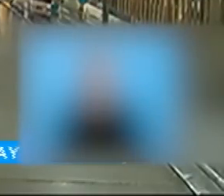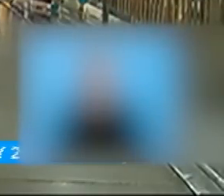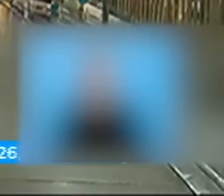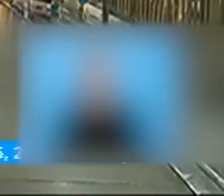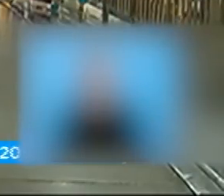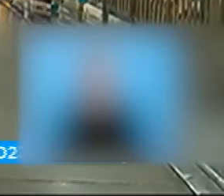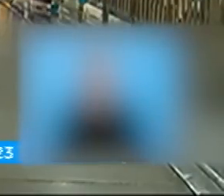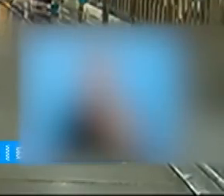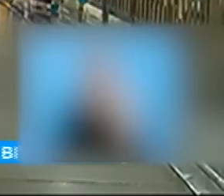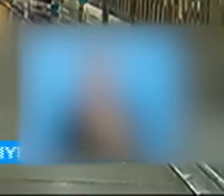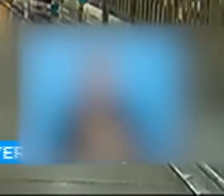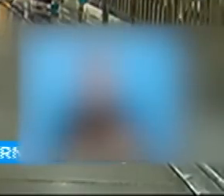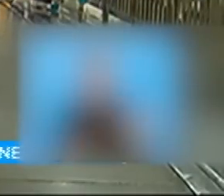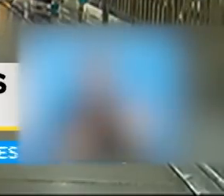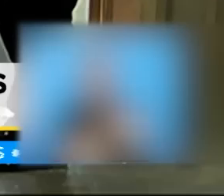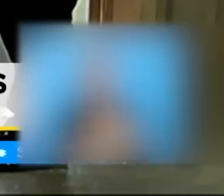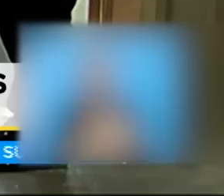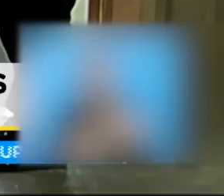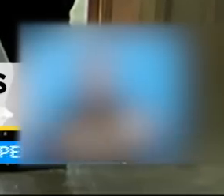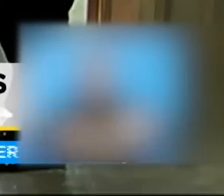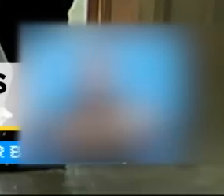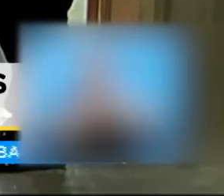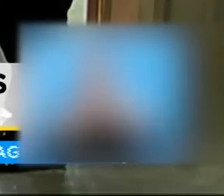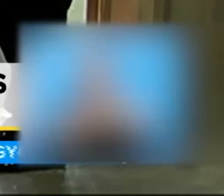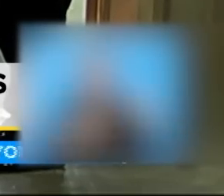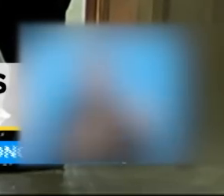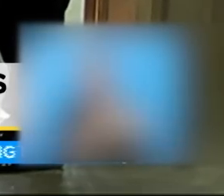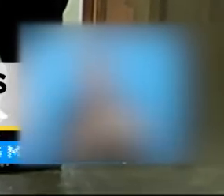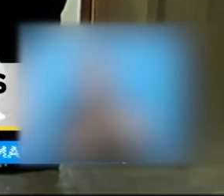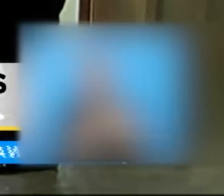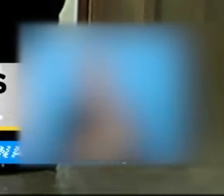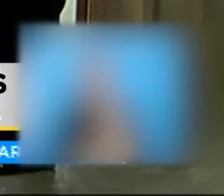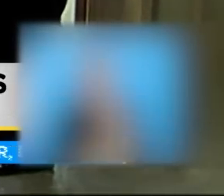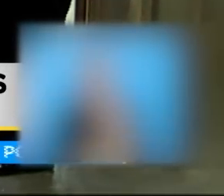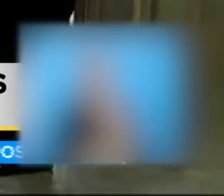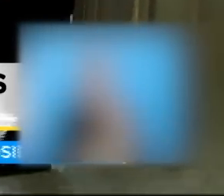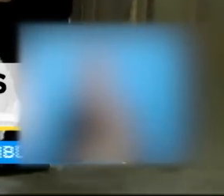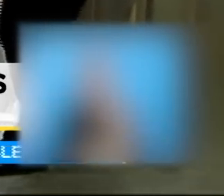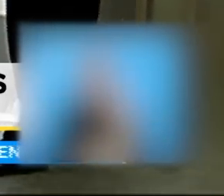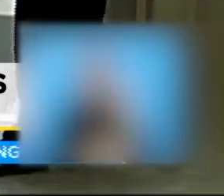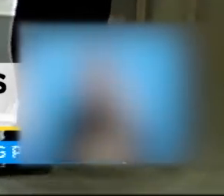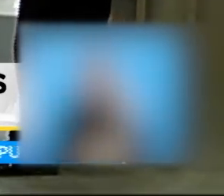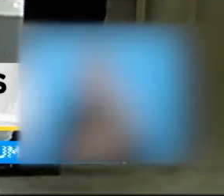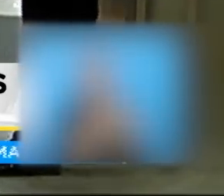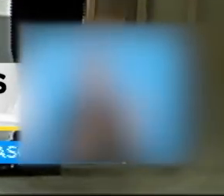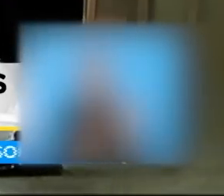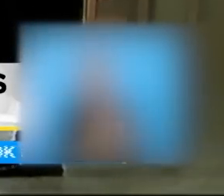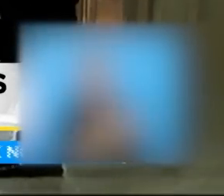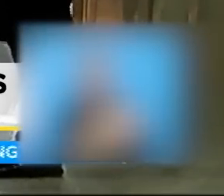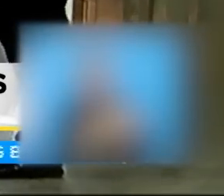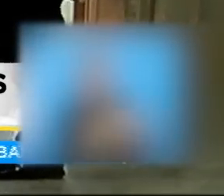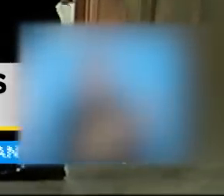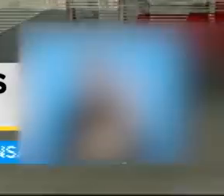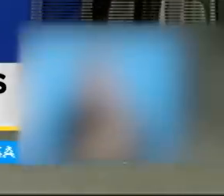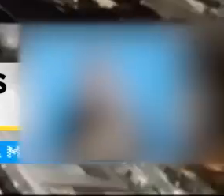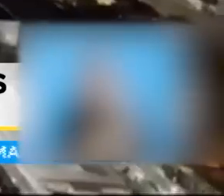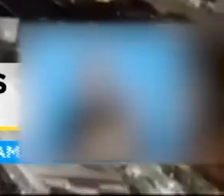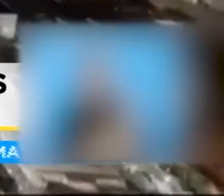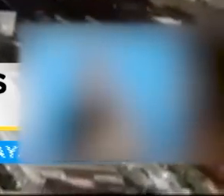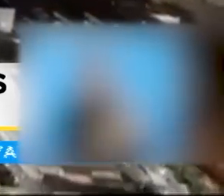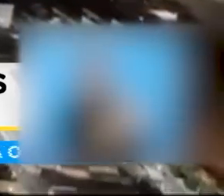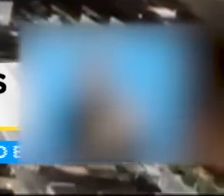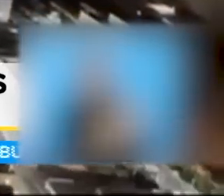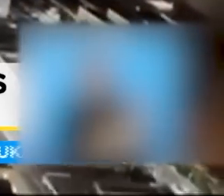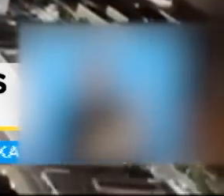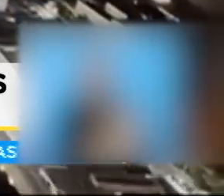2 linggo na nakakalipas mula nang suspendehin ng Kuwaiti government ang pag-issue ng new entry visas para sa mga Pilipinong papasok doon. At